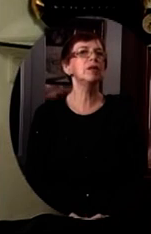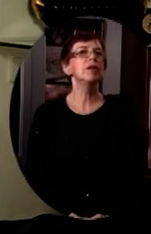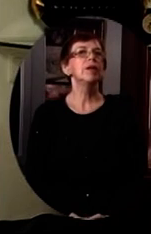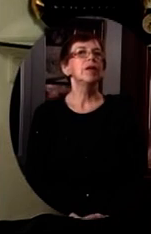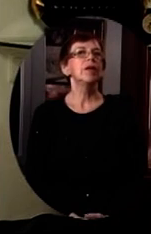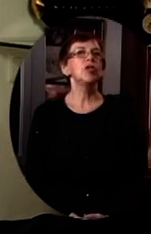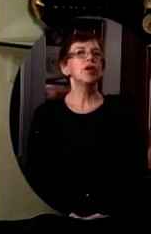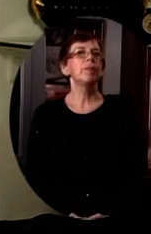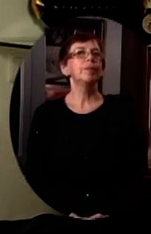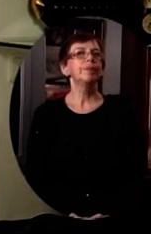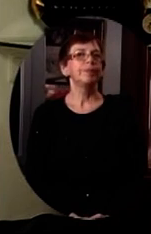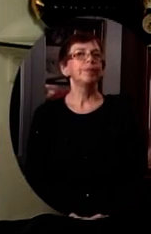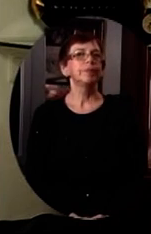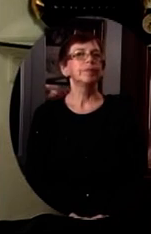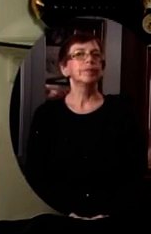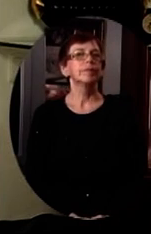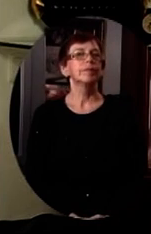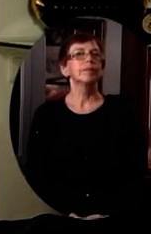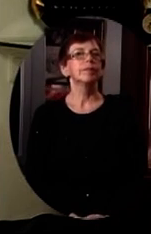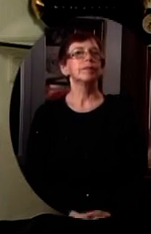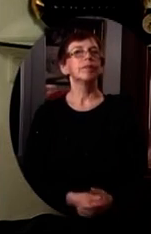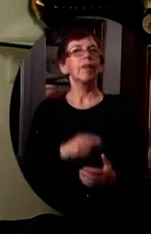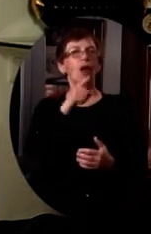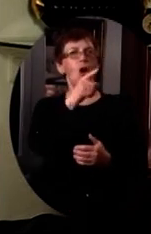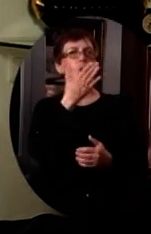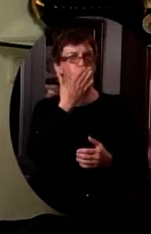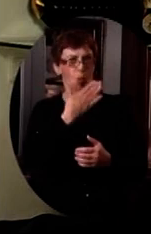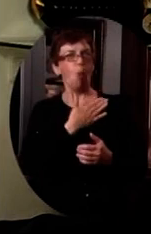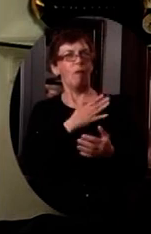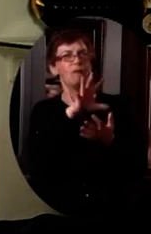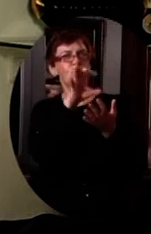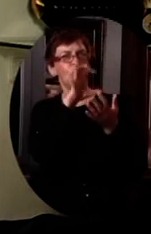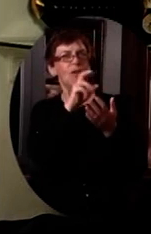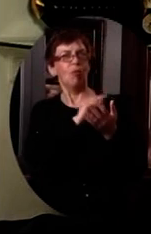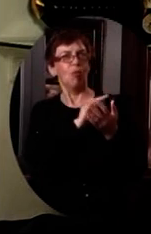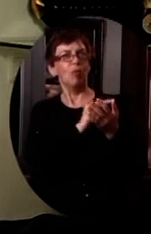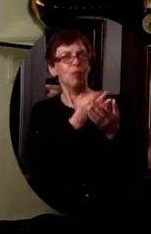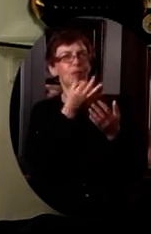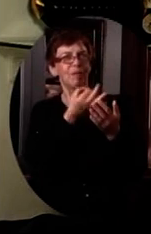לי לשם. ואהבת את זה?